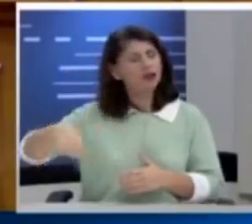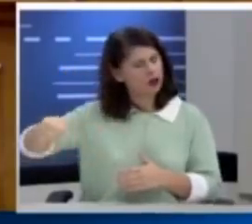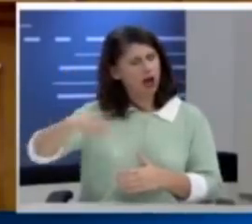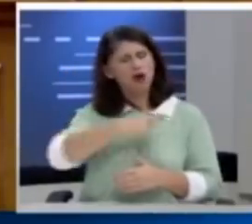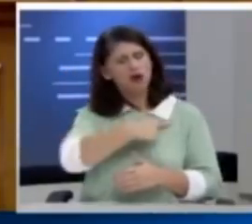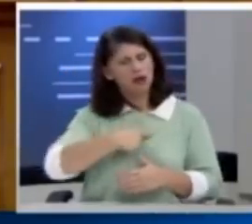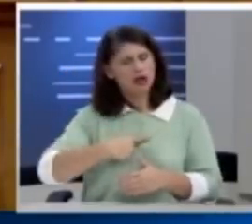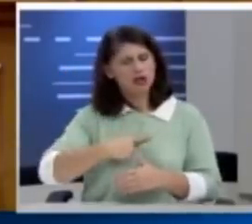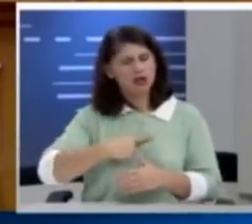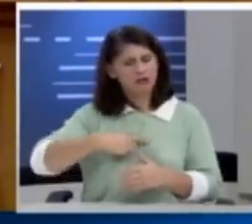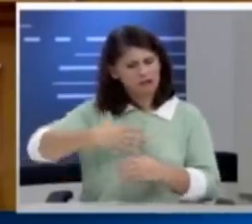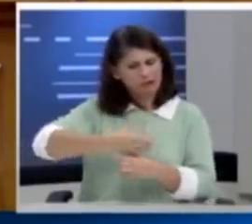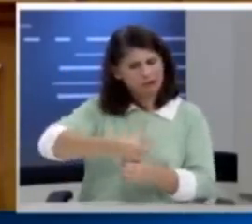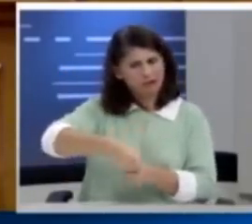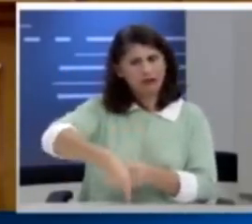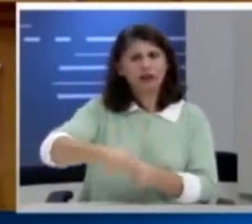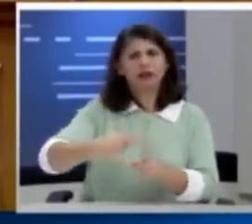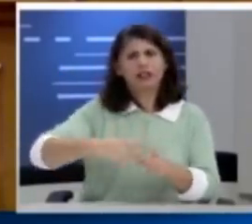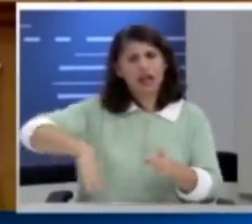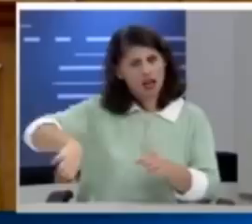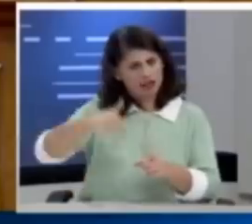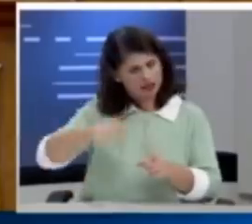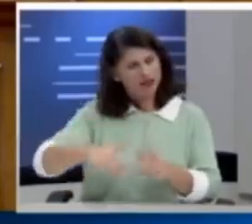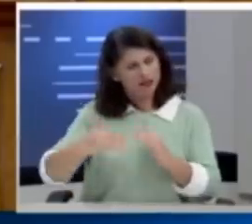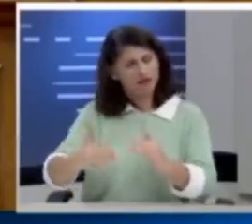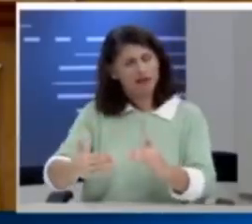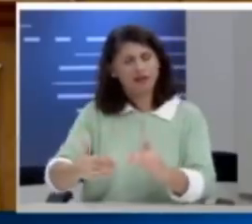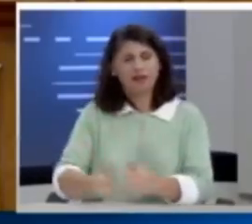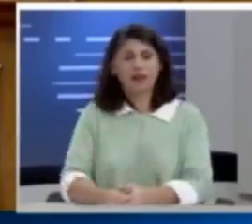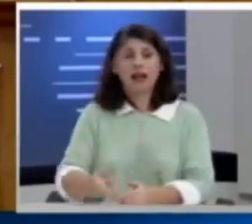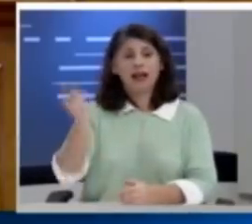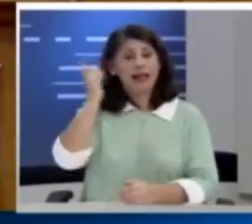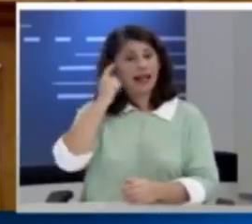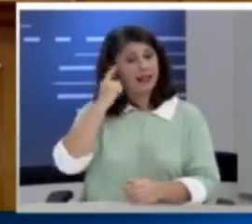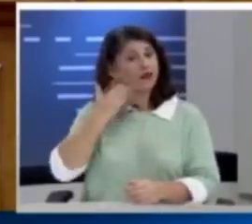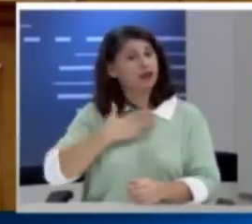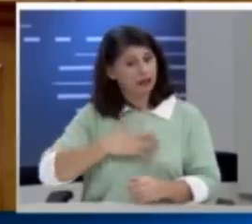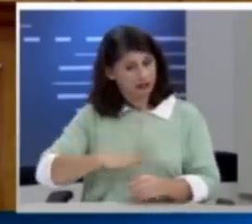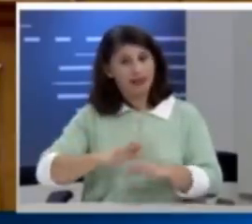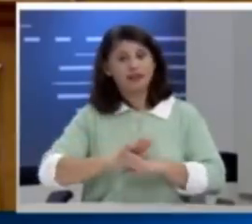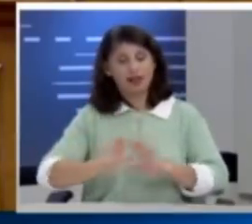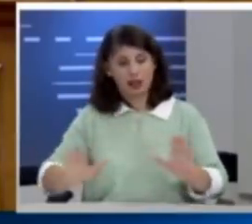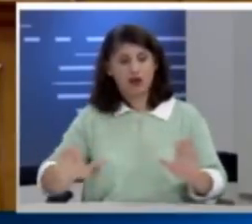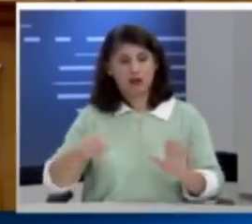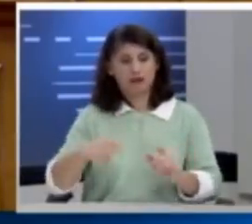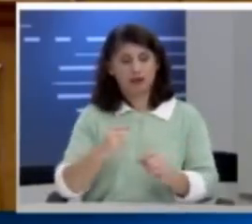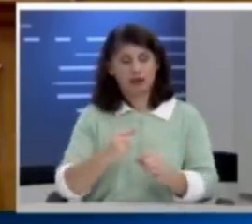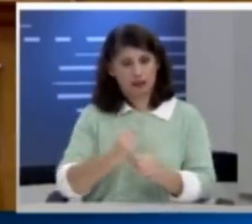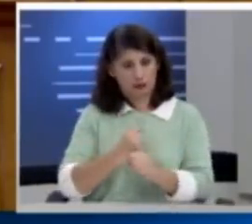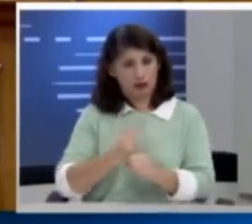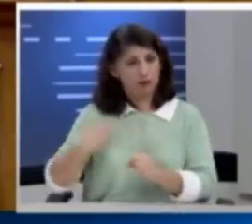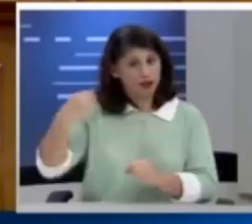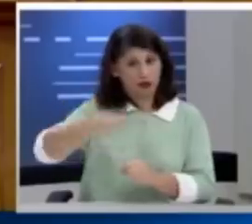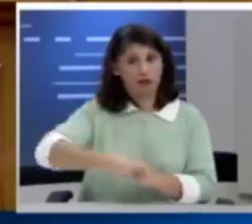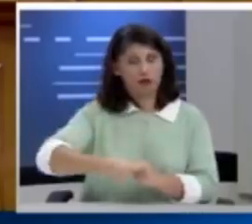μας, σε αυτή τουλάχιστον τη φάση. Και καταλαβαίνουμε ότι θέλετε να την ολοκληρώσετε. Είστε